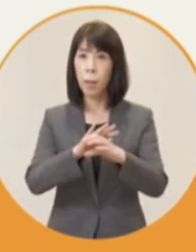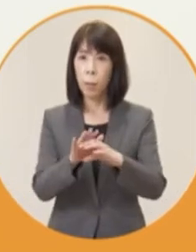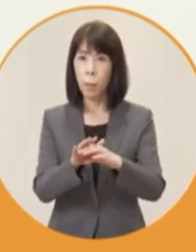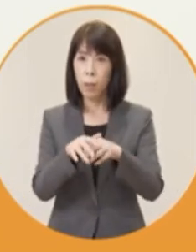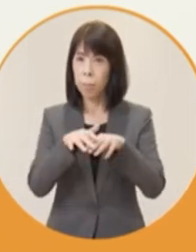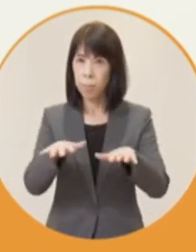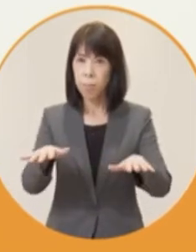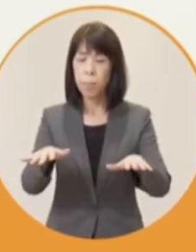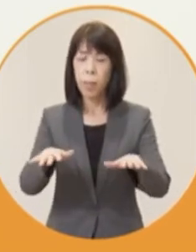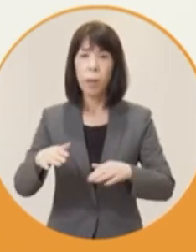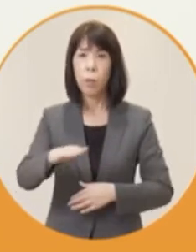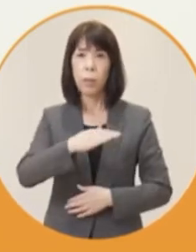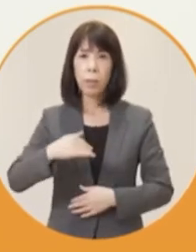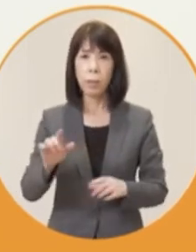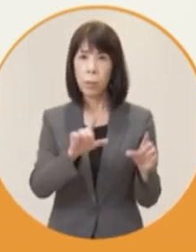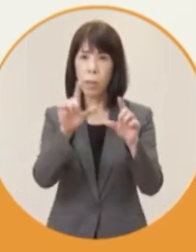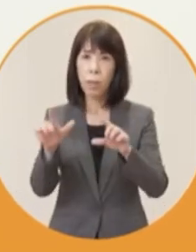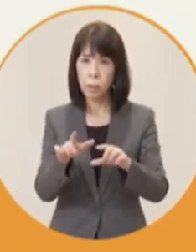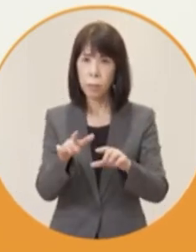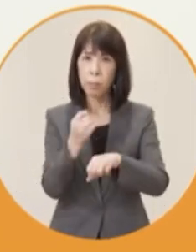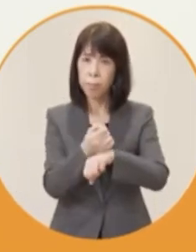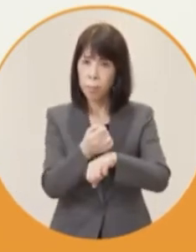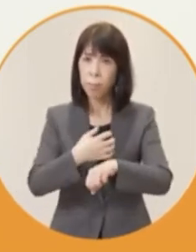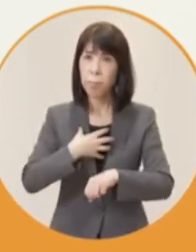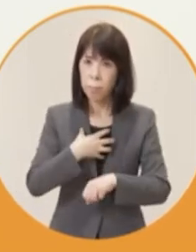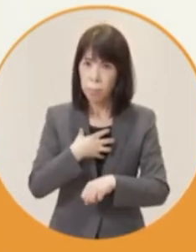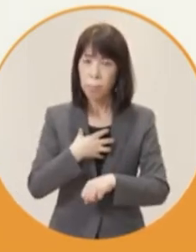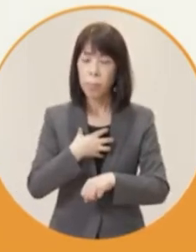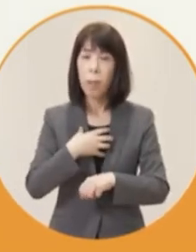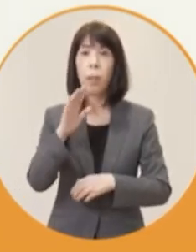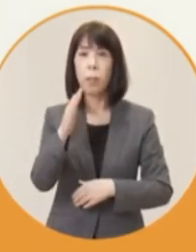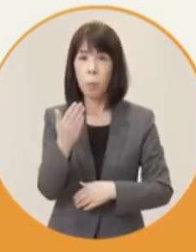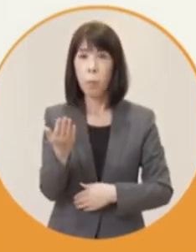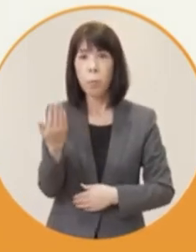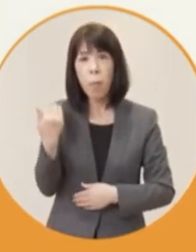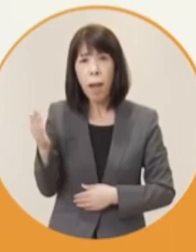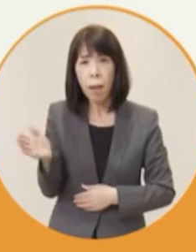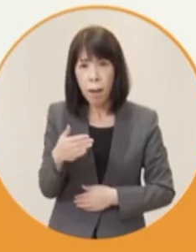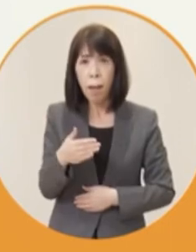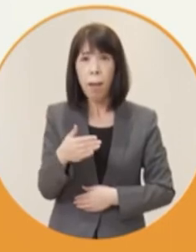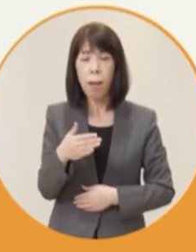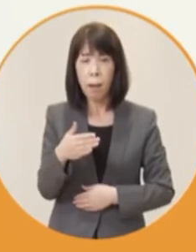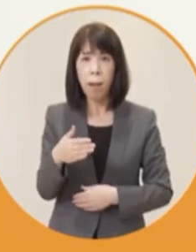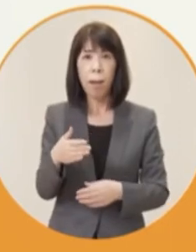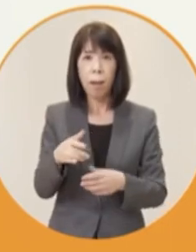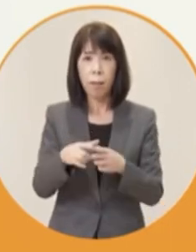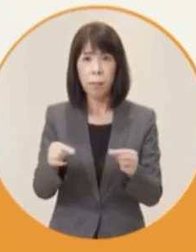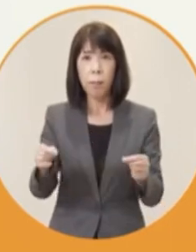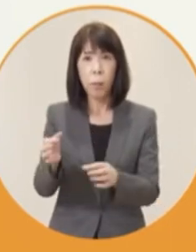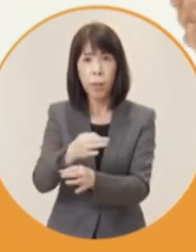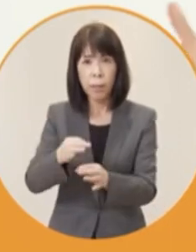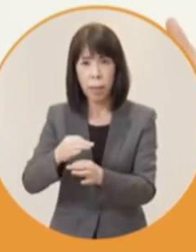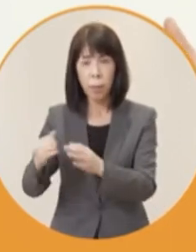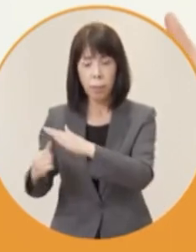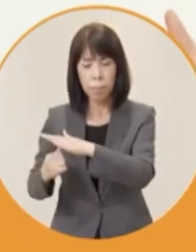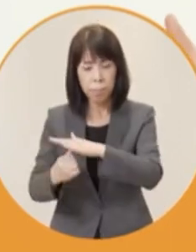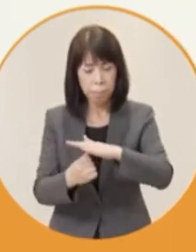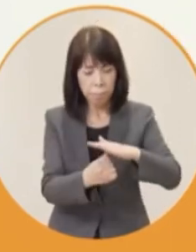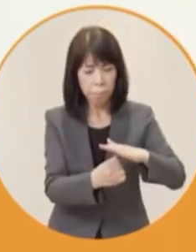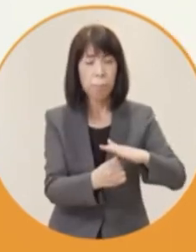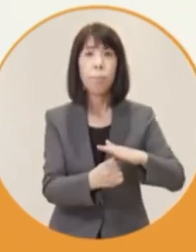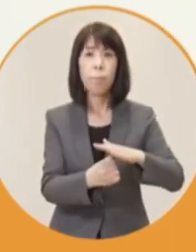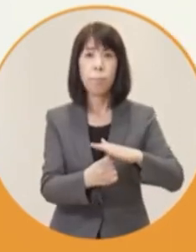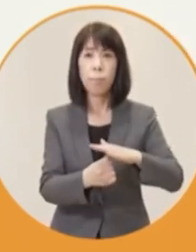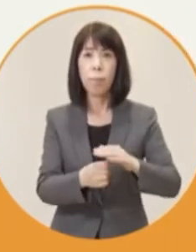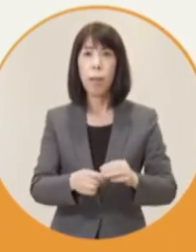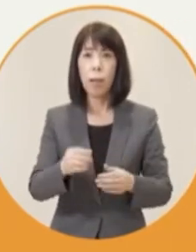コロナウイルスで私たちの暮らしは大打撃を受けました。しかしコロナの前から日本経済は長い間低